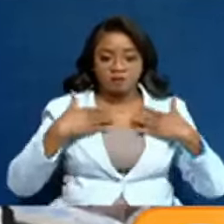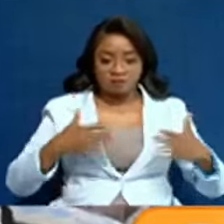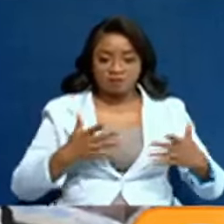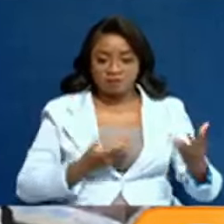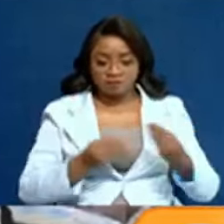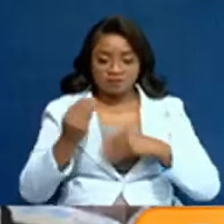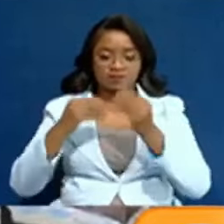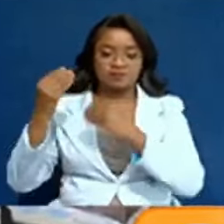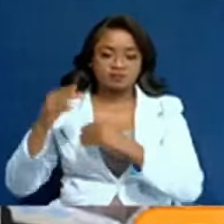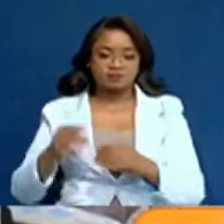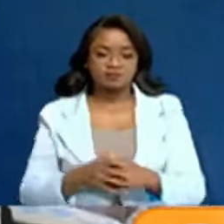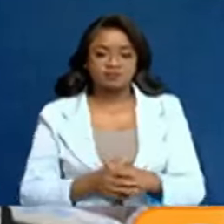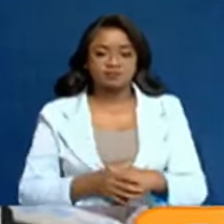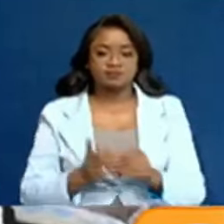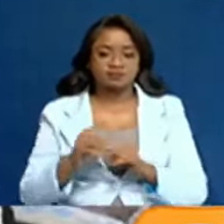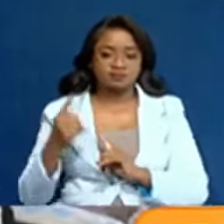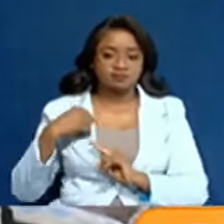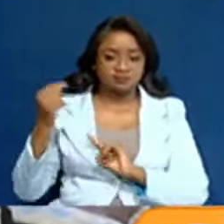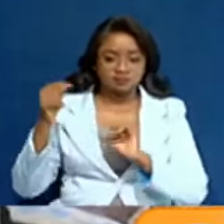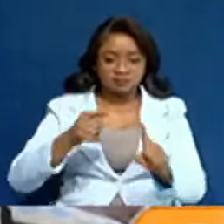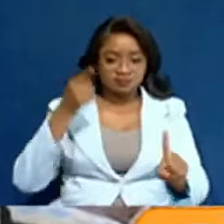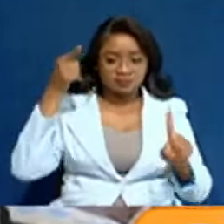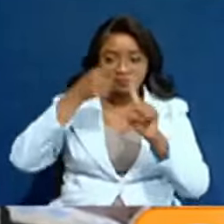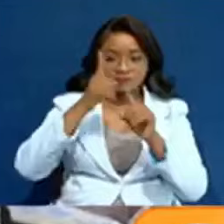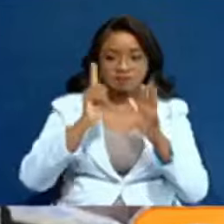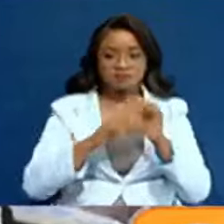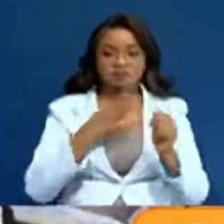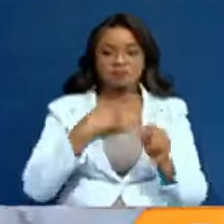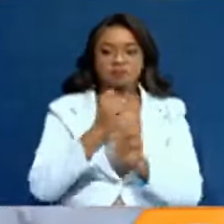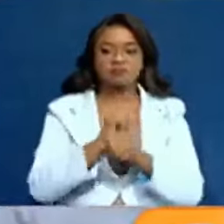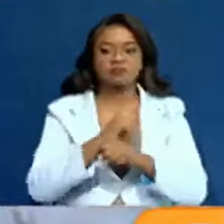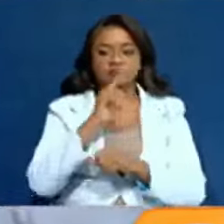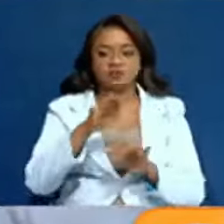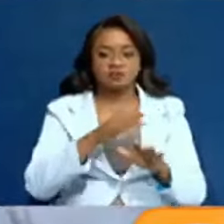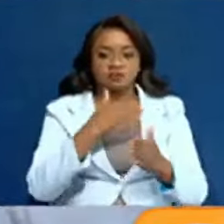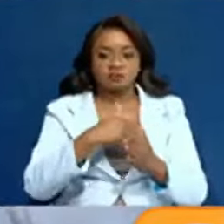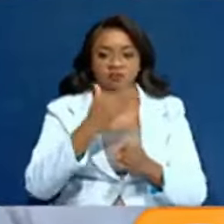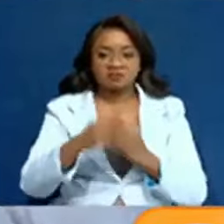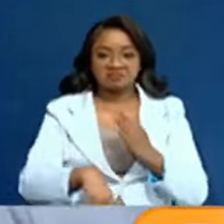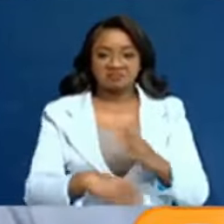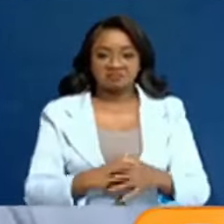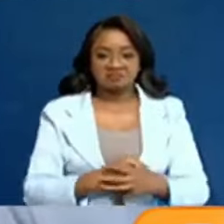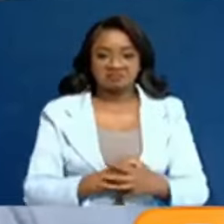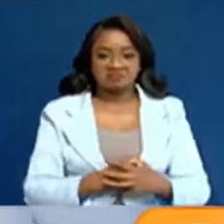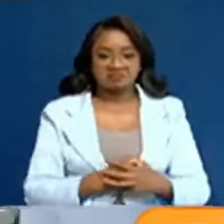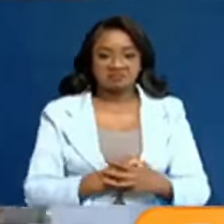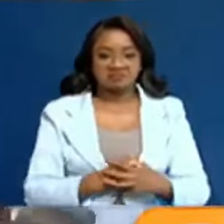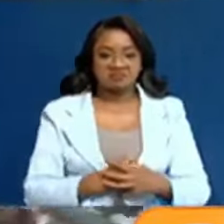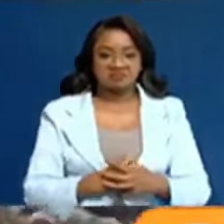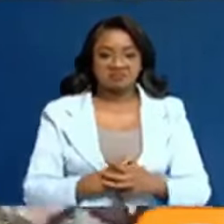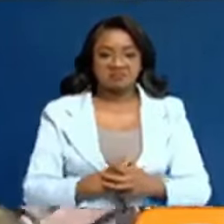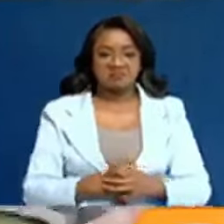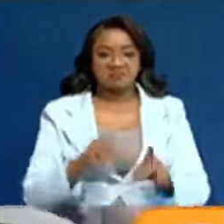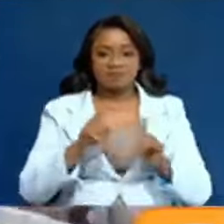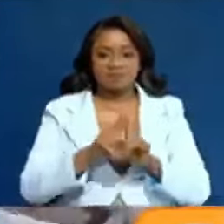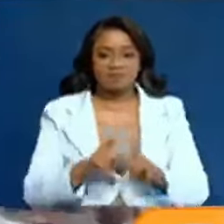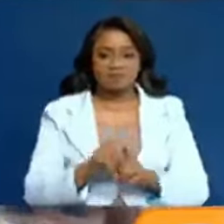yote hiyo tumekuja hapa tuhakikishe inakoma. Kwa wale wa Korea wawili walio kwa